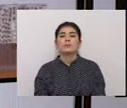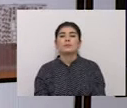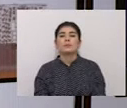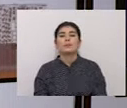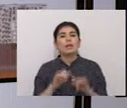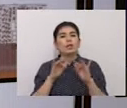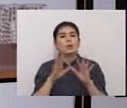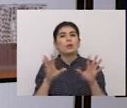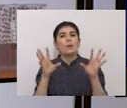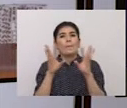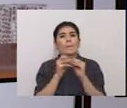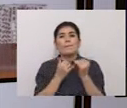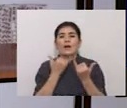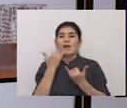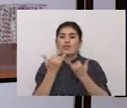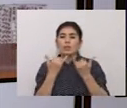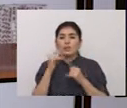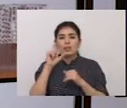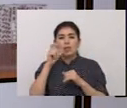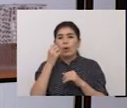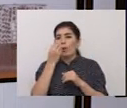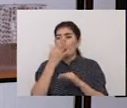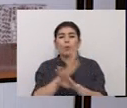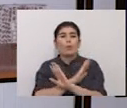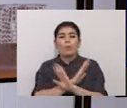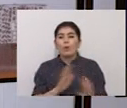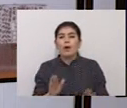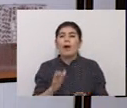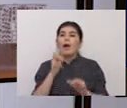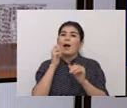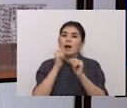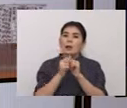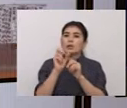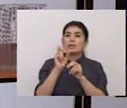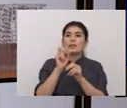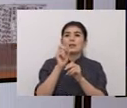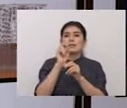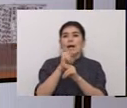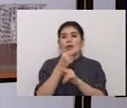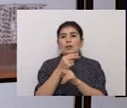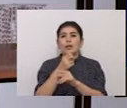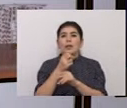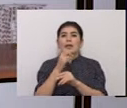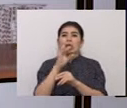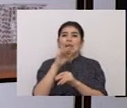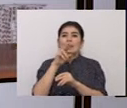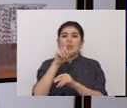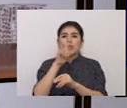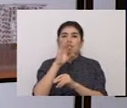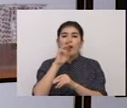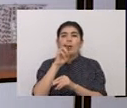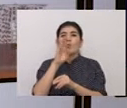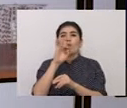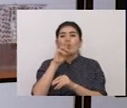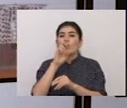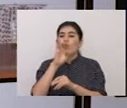Qilmoq bila parvarish tikan gul bo'lmas. Ham tarbiyat ila zoq bulbul bo'lmas. Ushbu